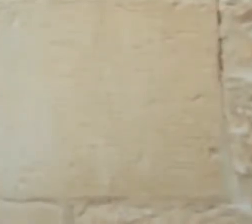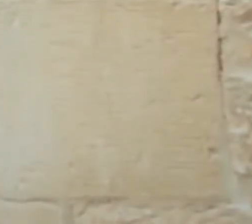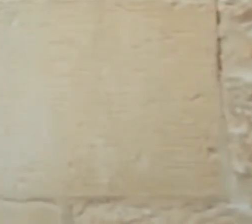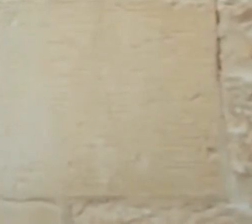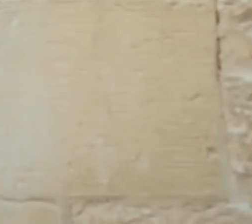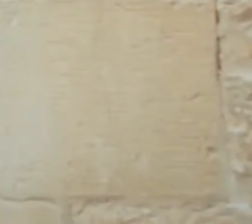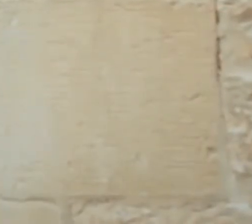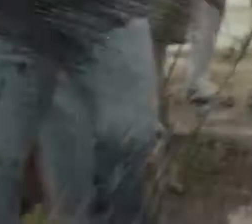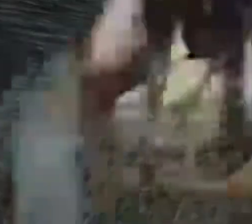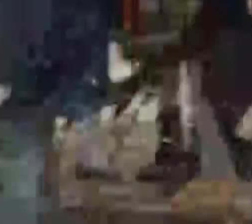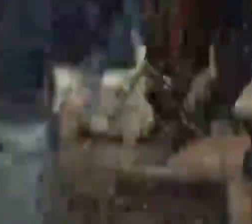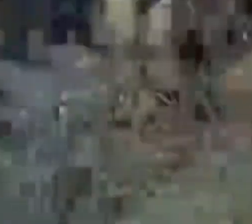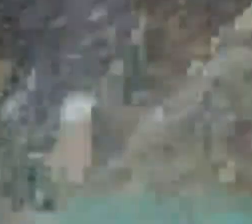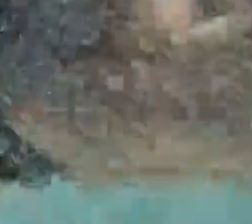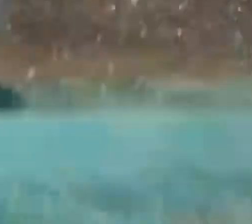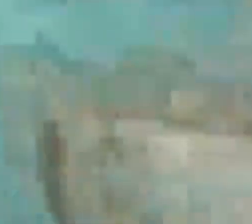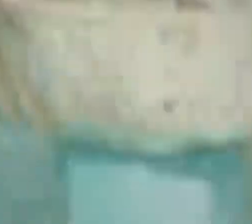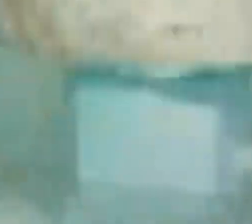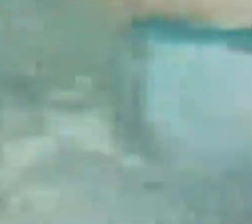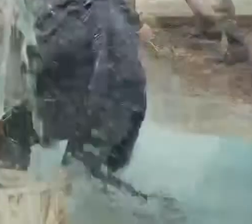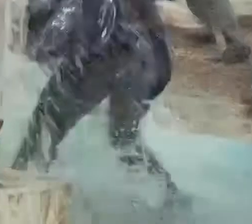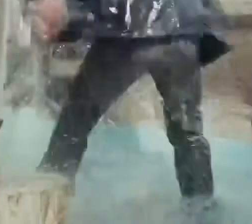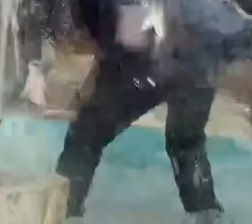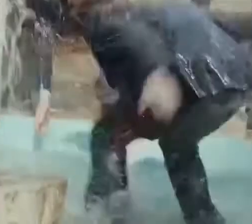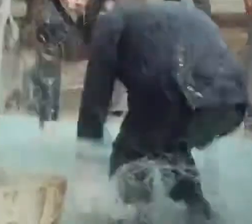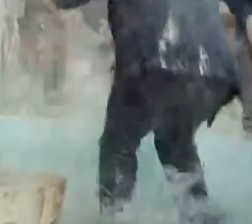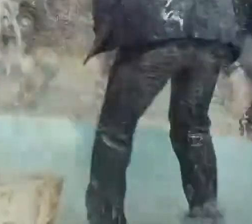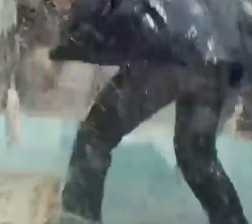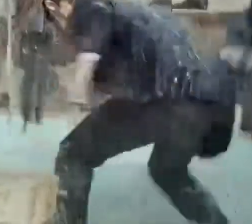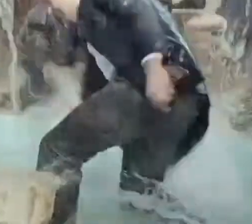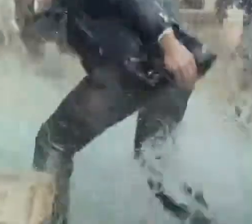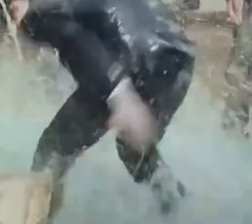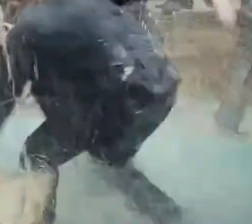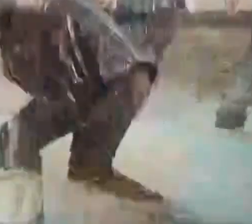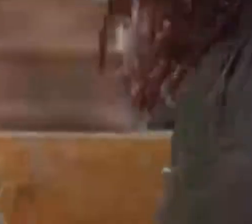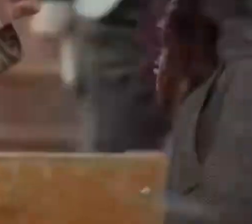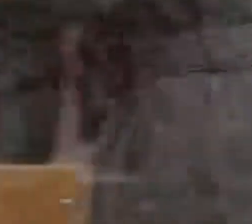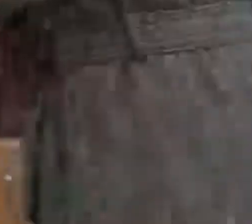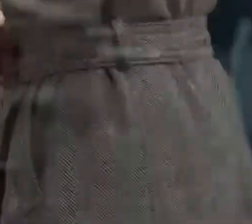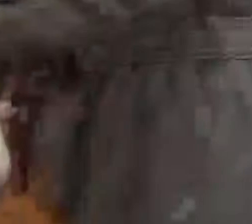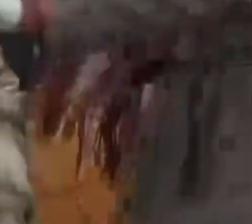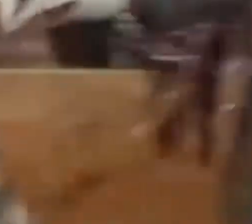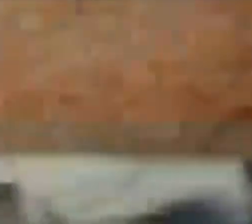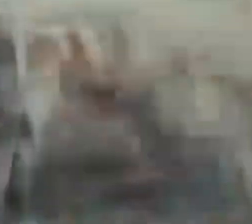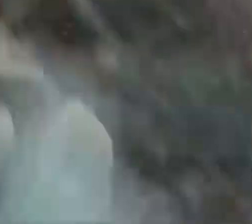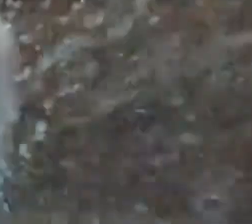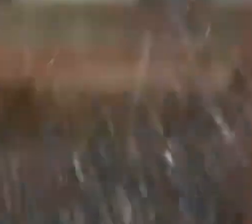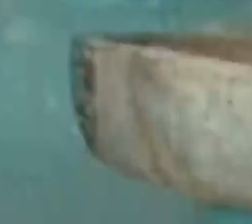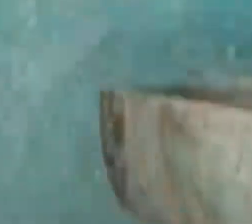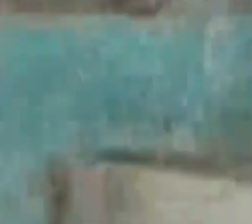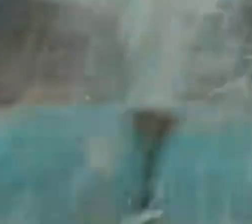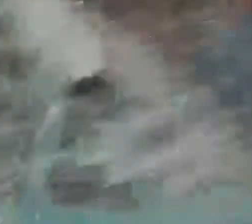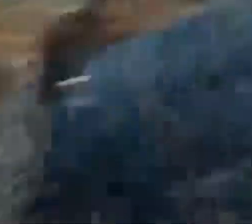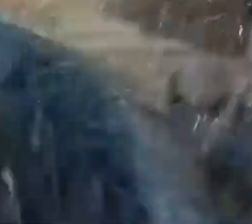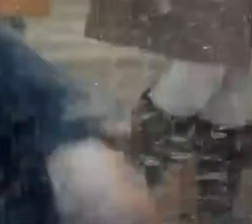Kenarda onları izlemek için doluşan öğrenci kalabalığı su sıçramaya başlayınca kaçıştılar. Güler, Zafer ve Merve de suya arada bir el atıp